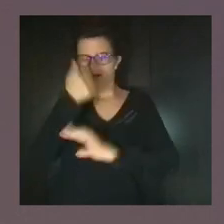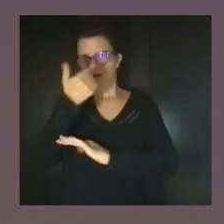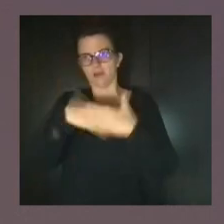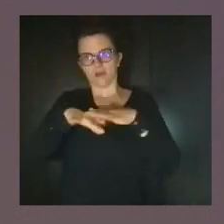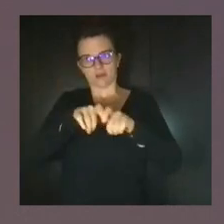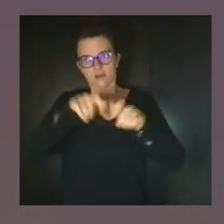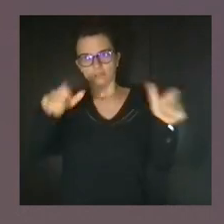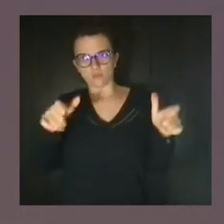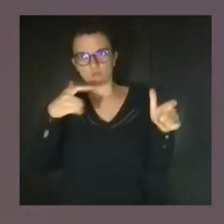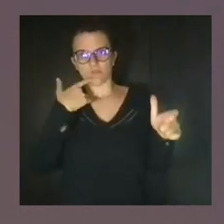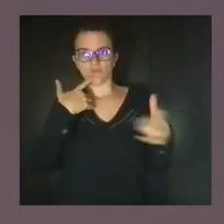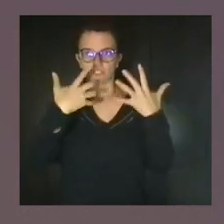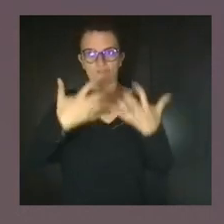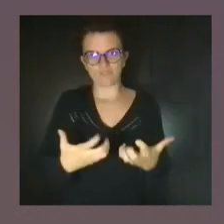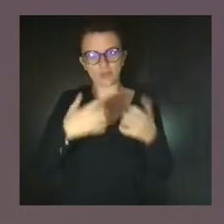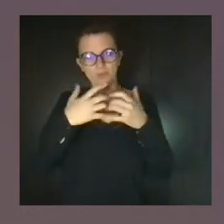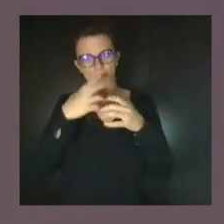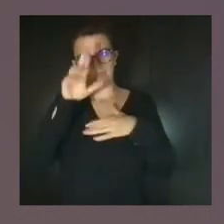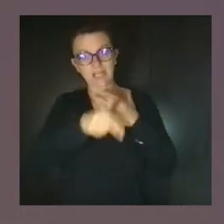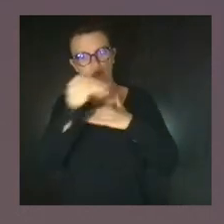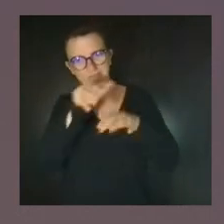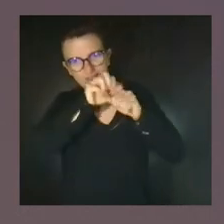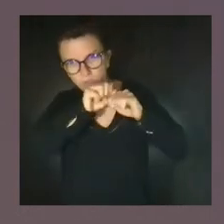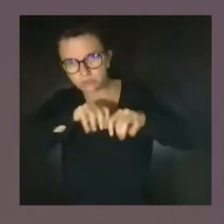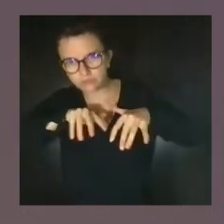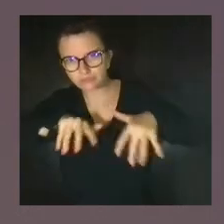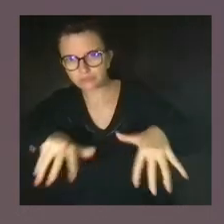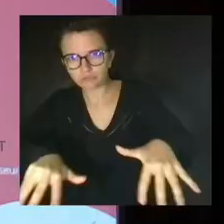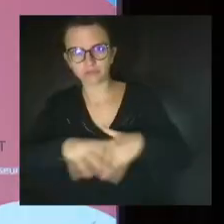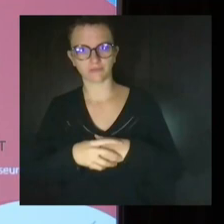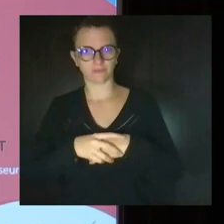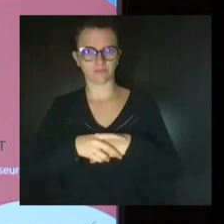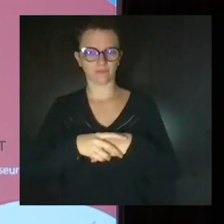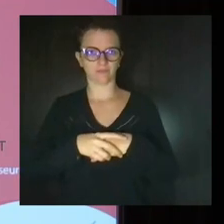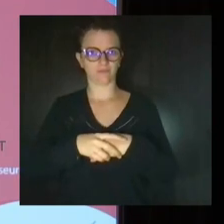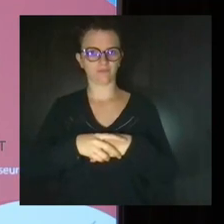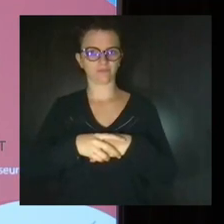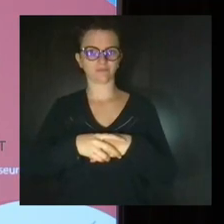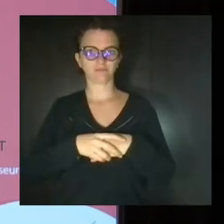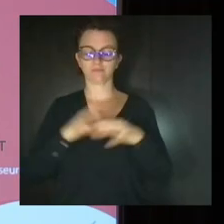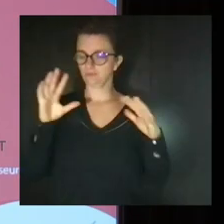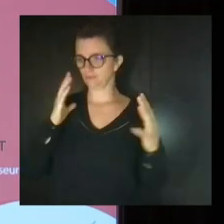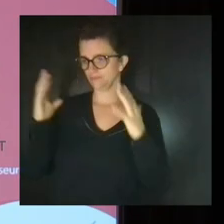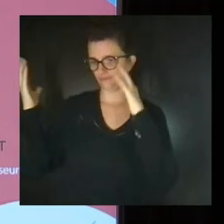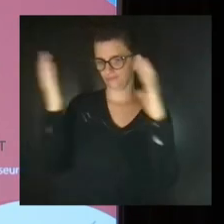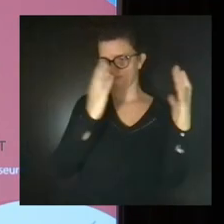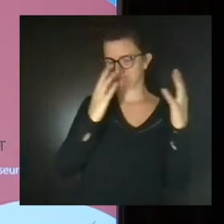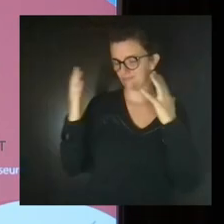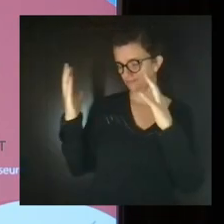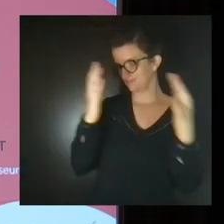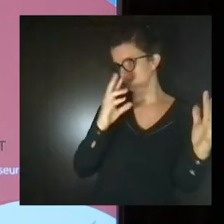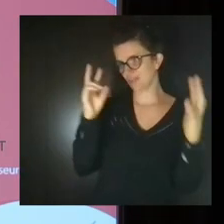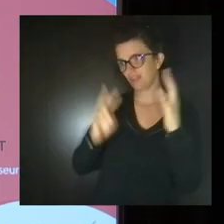avec une vraie volonté d'essaimage national sur l'ensemble du territoire. C'est extrêmement clair. Un très grand bravo pour